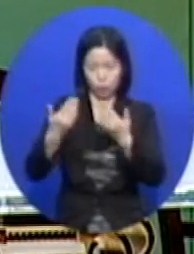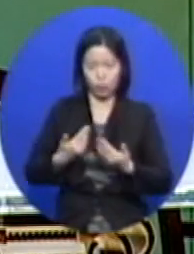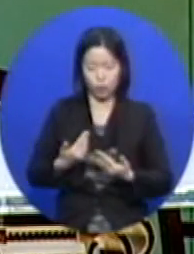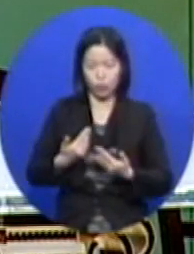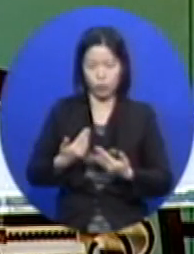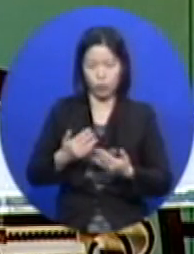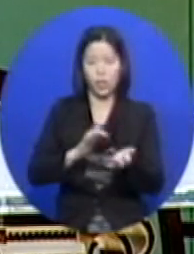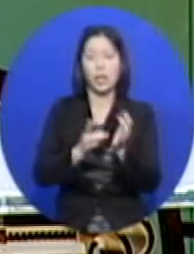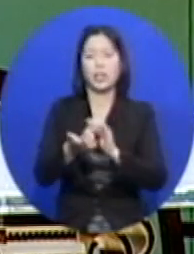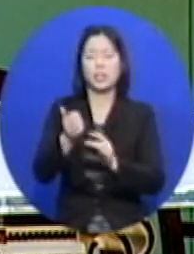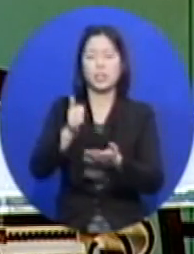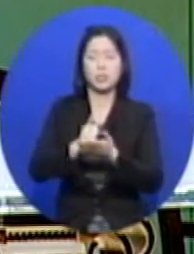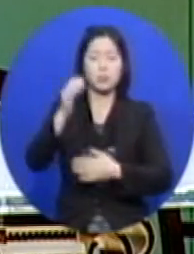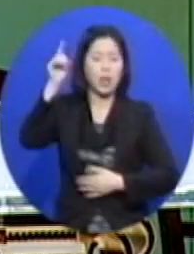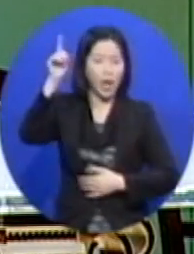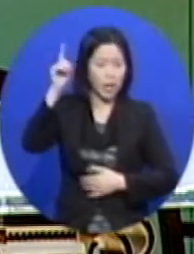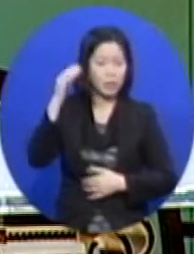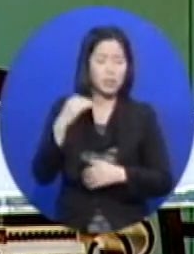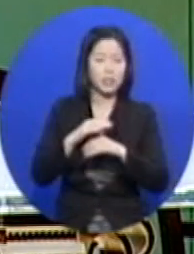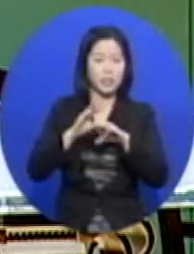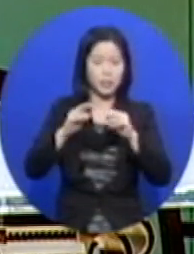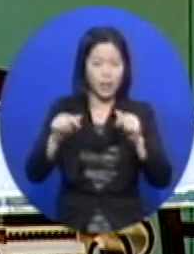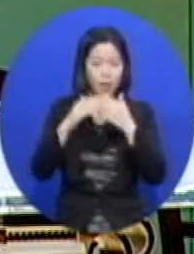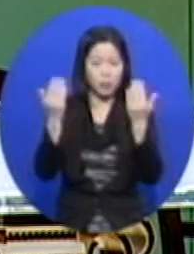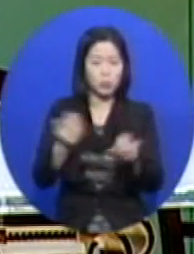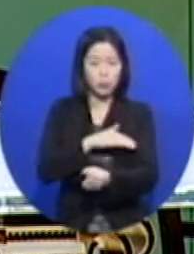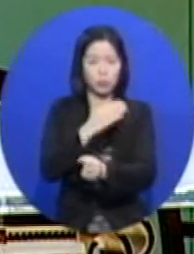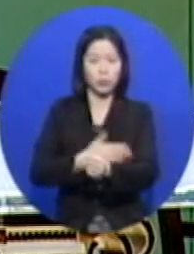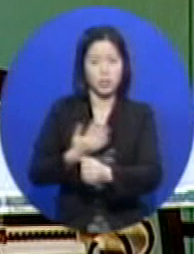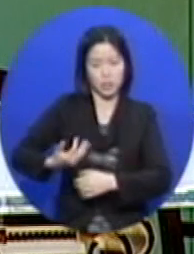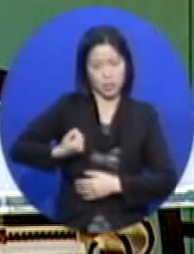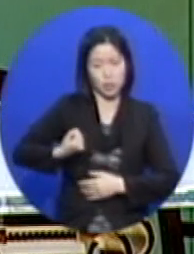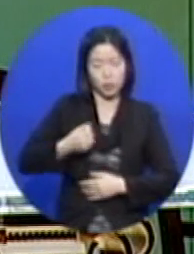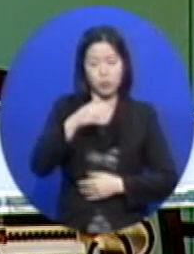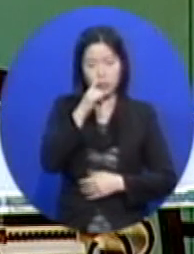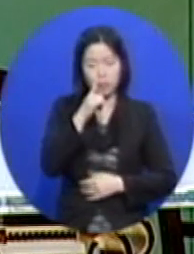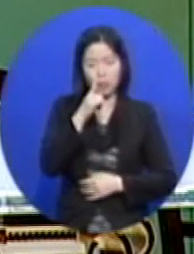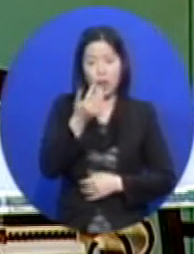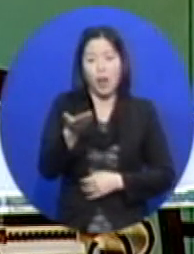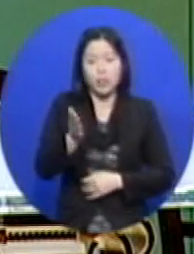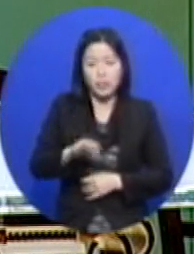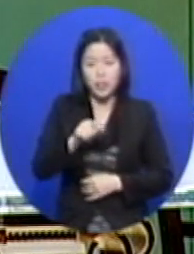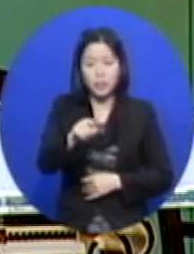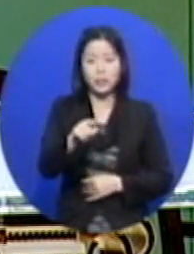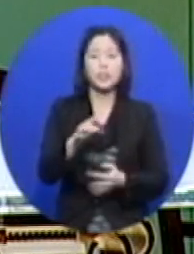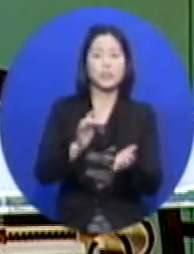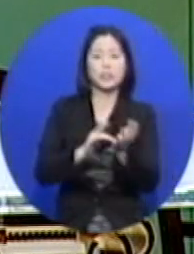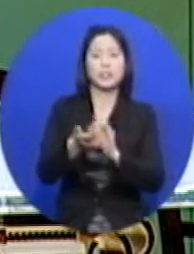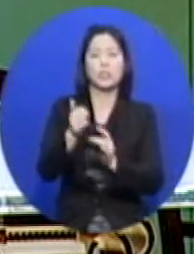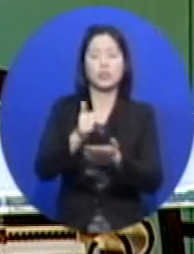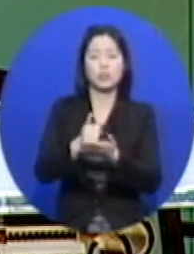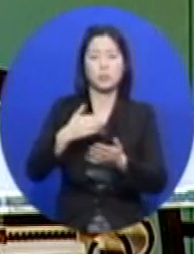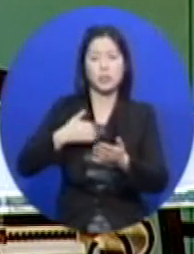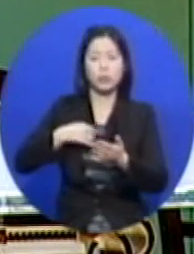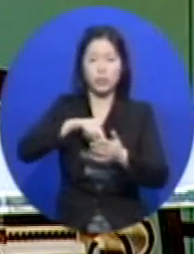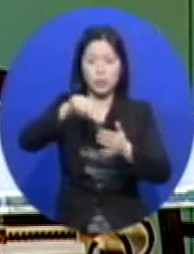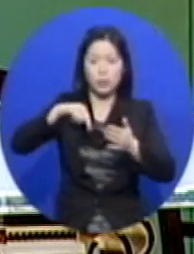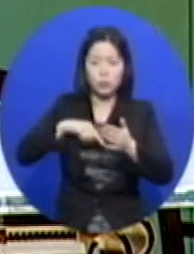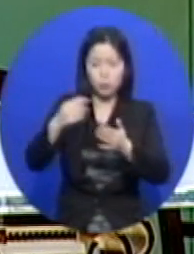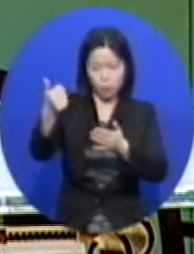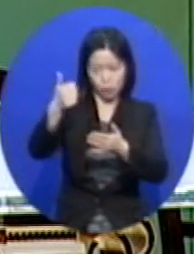권세를 가지고 계신 분 이예요 근데 그 예수님이 우리 안에 오셨다가 예요 우리 안에